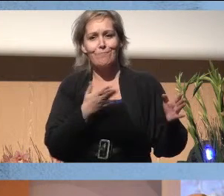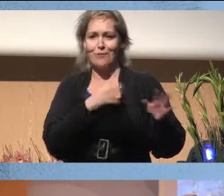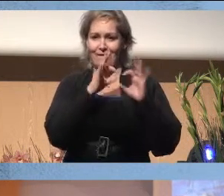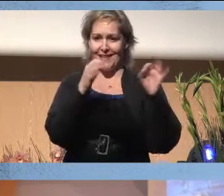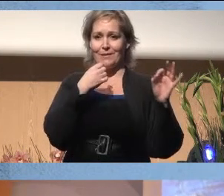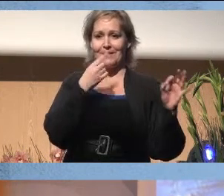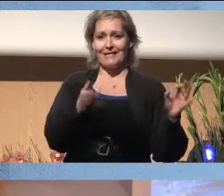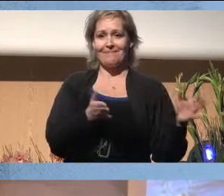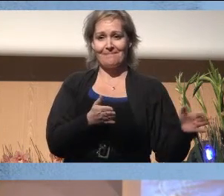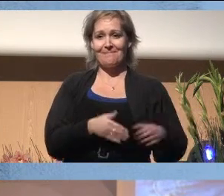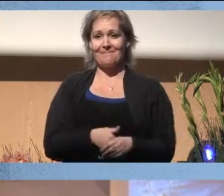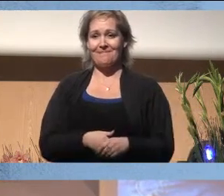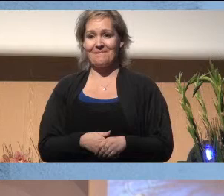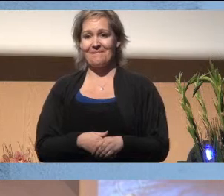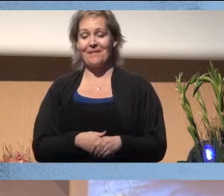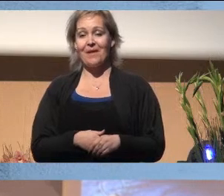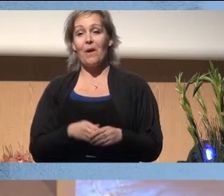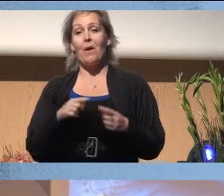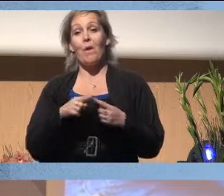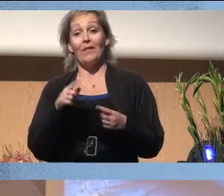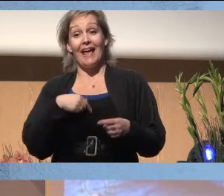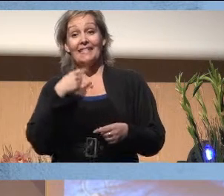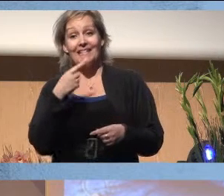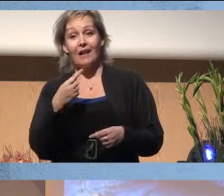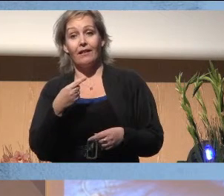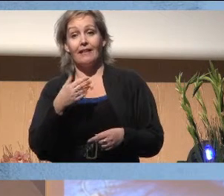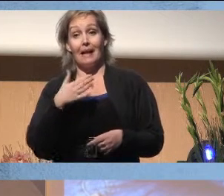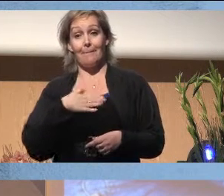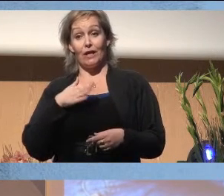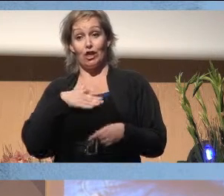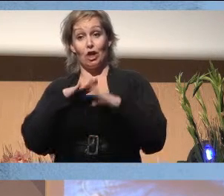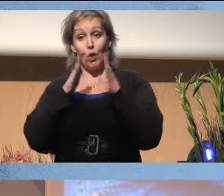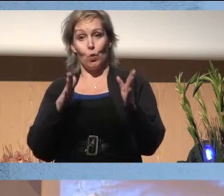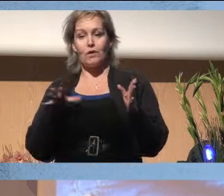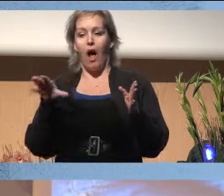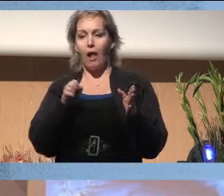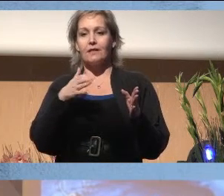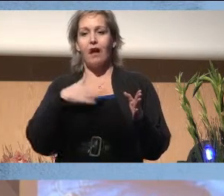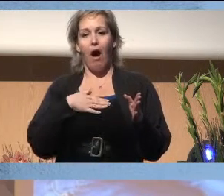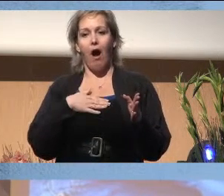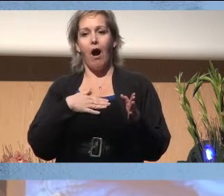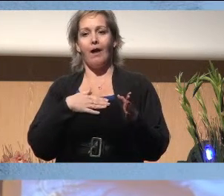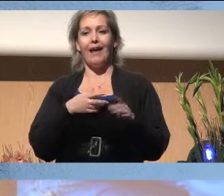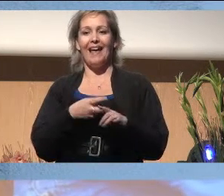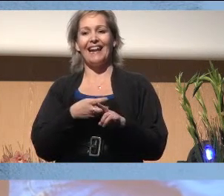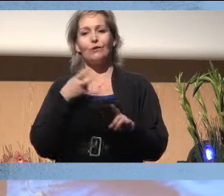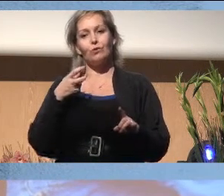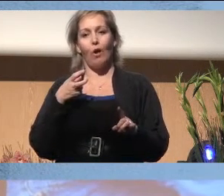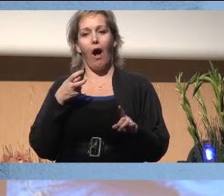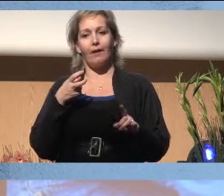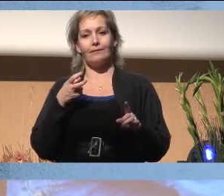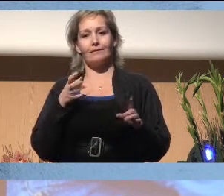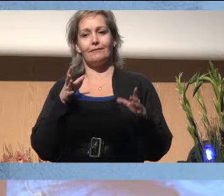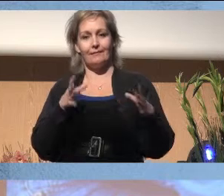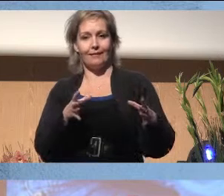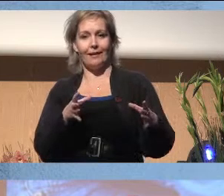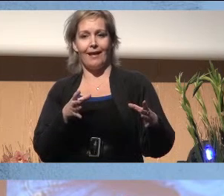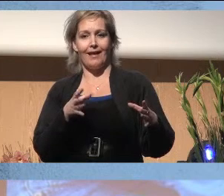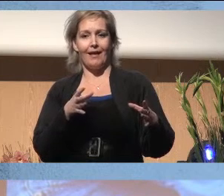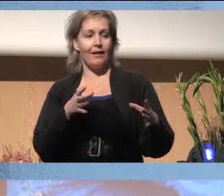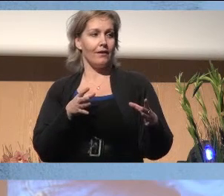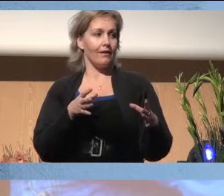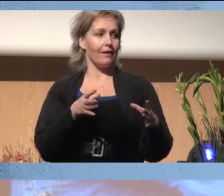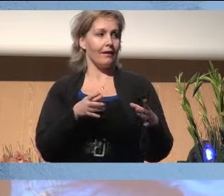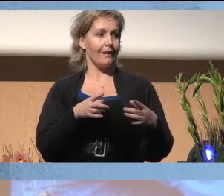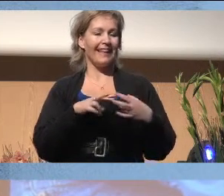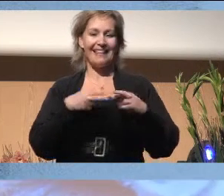finere. Og det jeg sier, at i mitt sykehus skal alle ha et restaurantgen. Du, når du